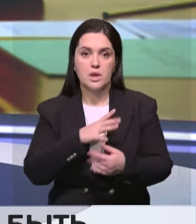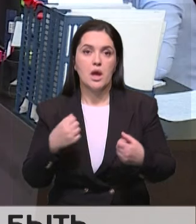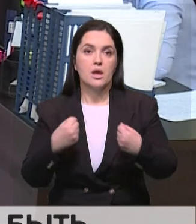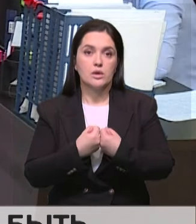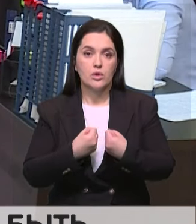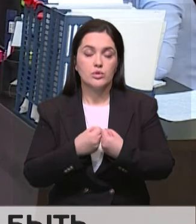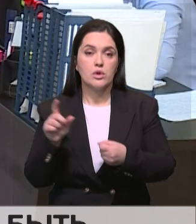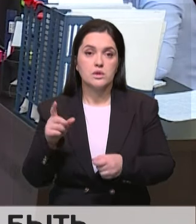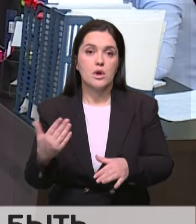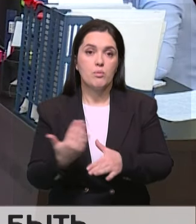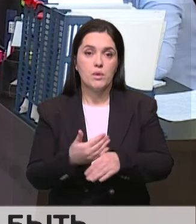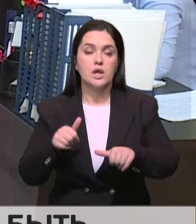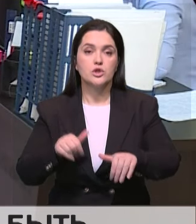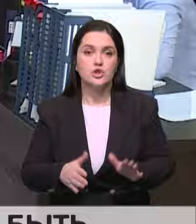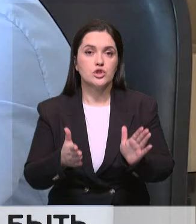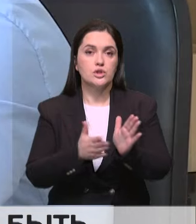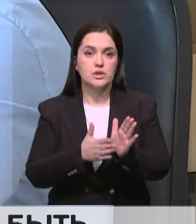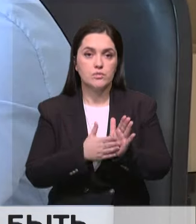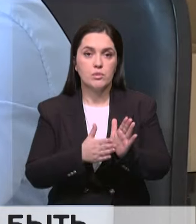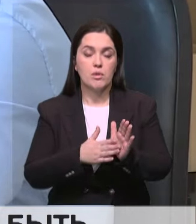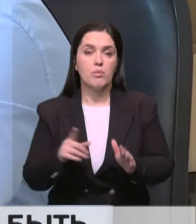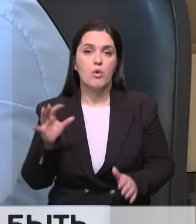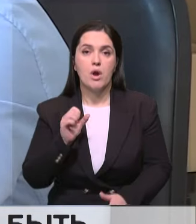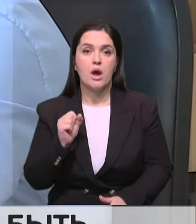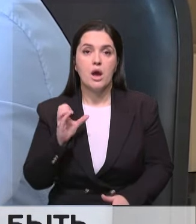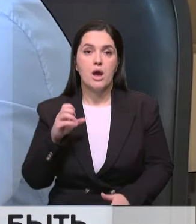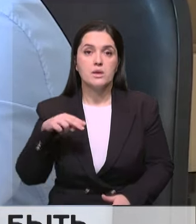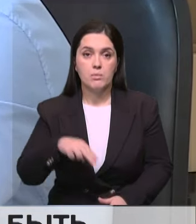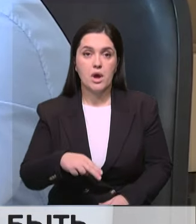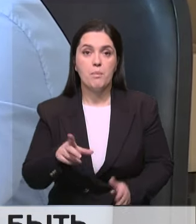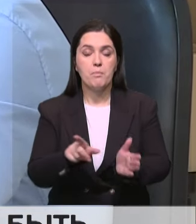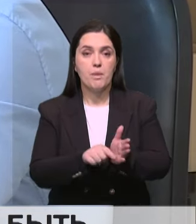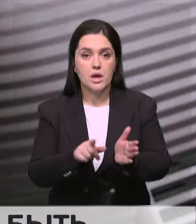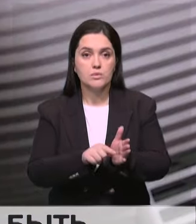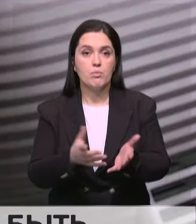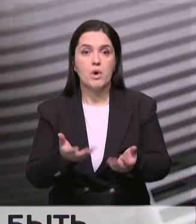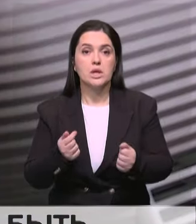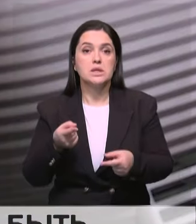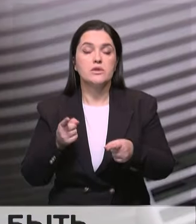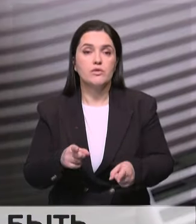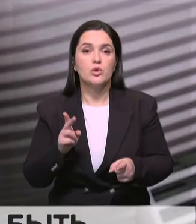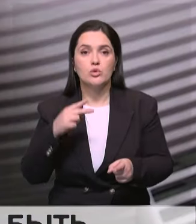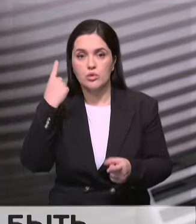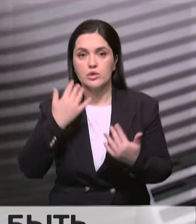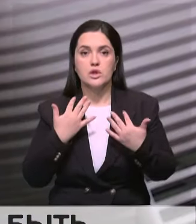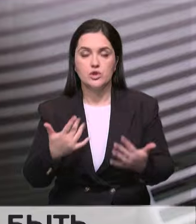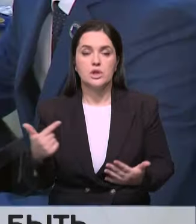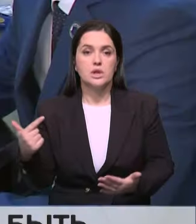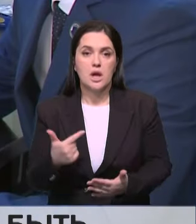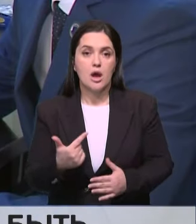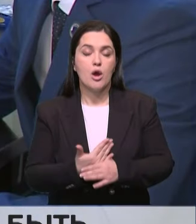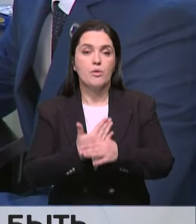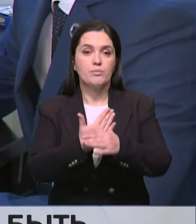быть конкурентной. Эту задачу помогают решить премии. Что касается АСП, пособия должны получать действительно